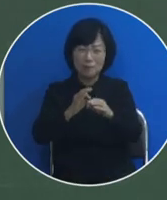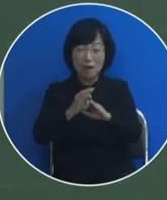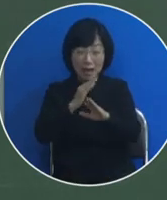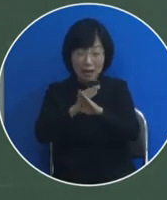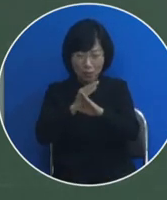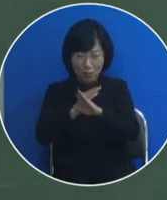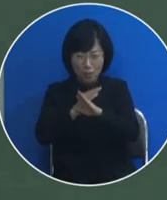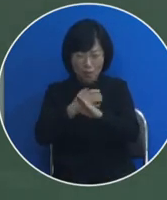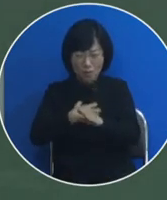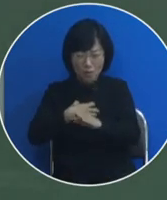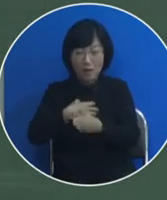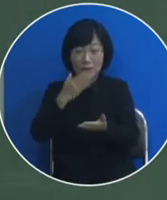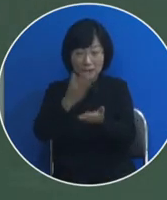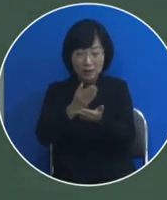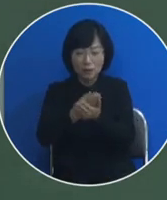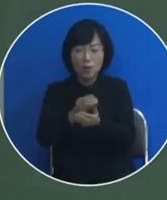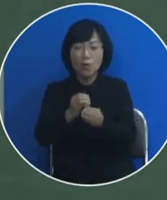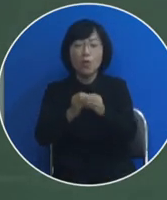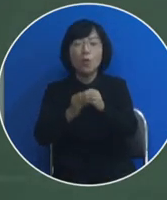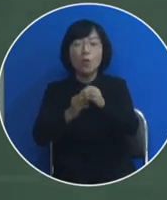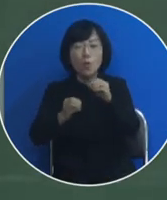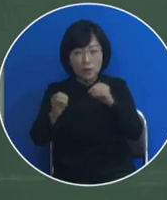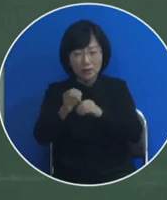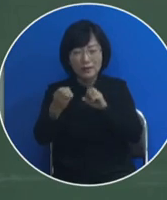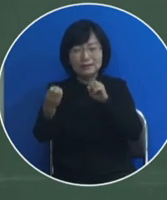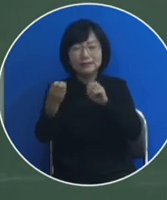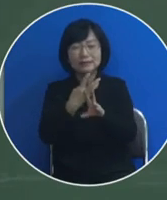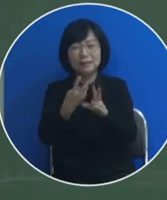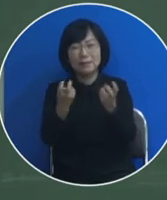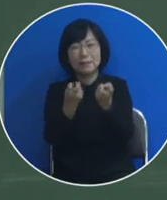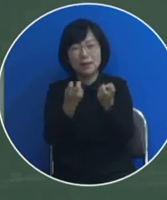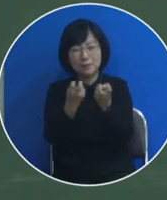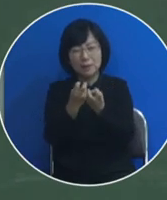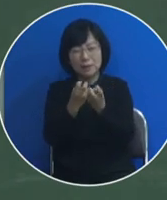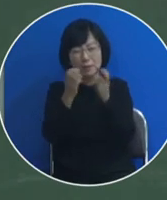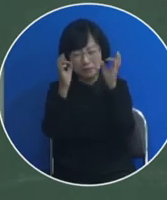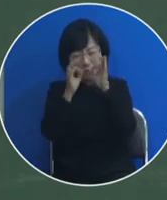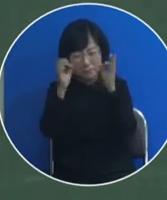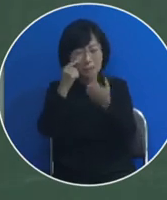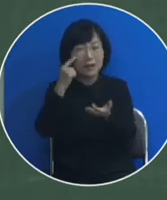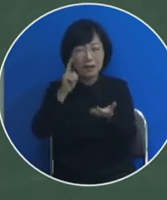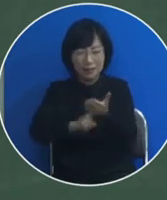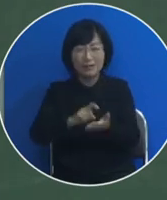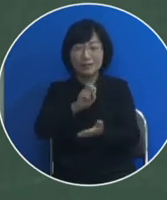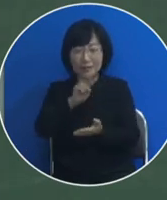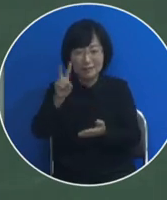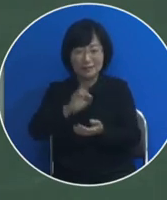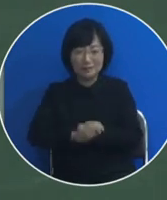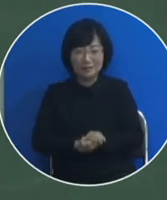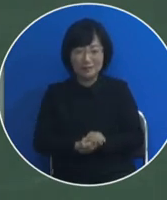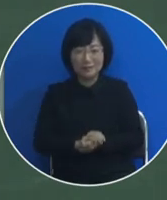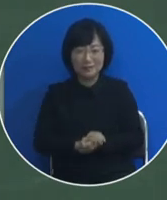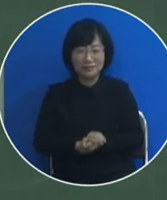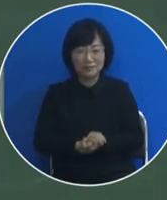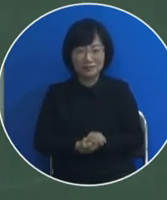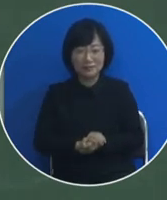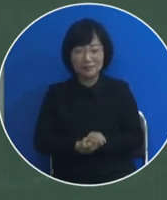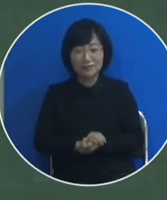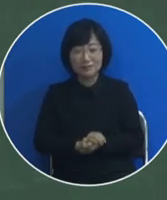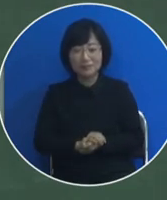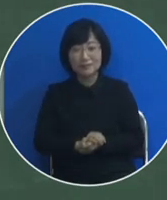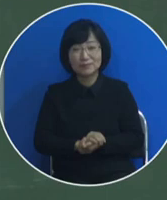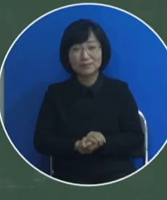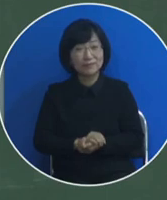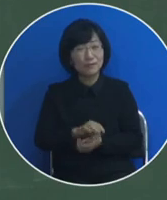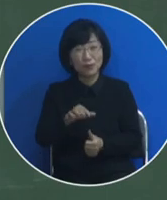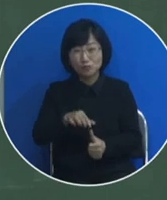I can say, oh, this is what you say in this kind of situation. There's a lot to say about this. 게 이거는 사실은 구원하고 상관없는